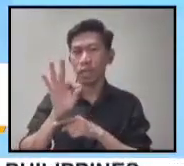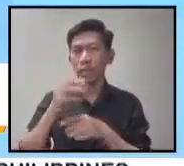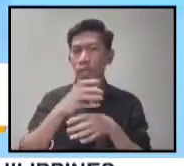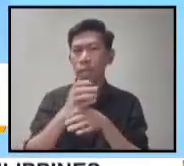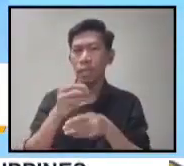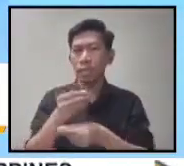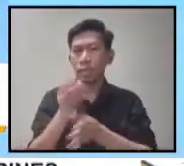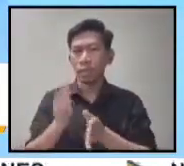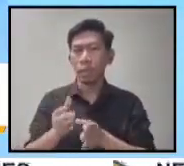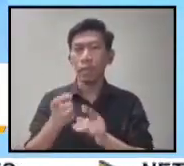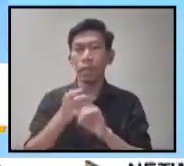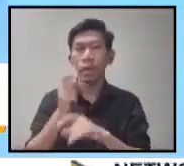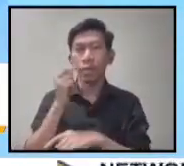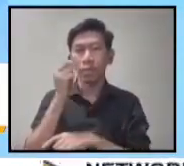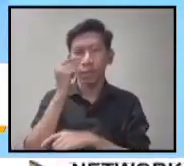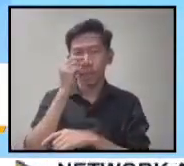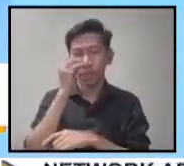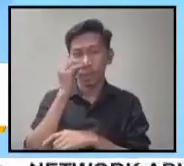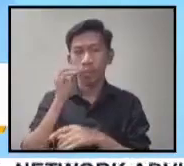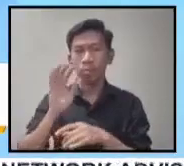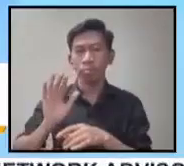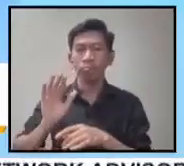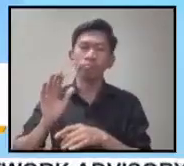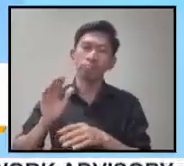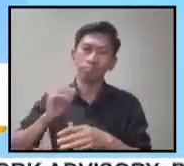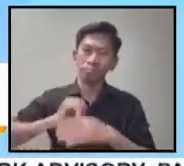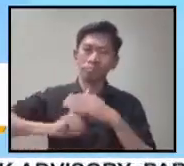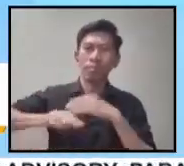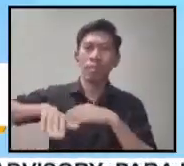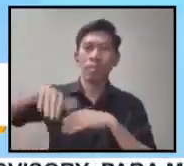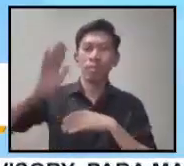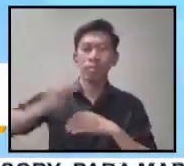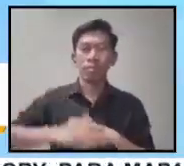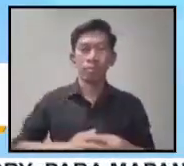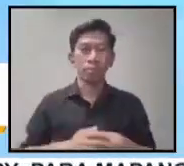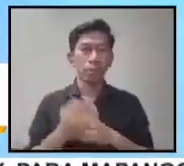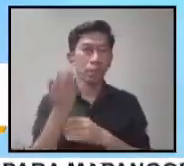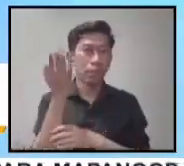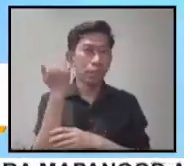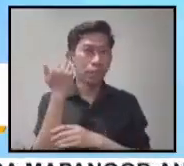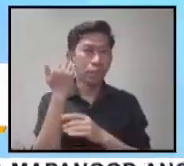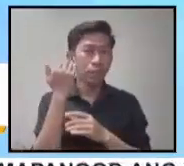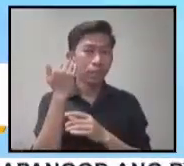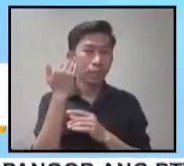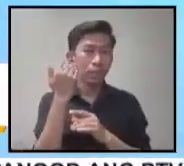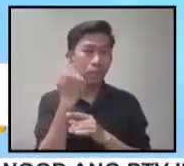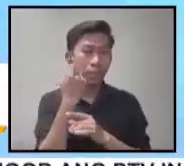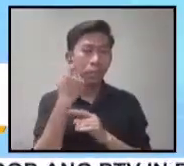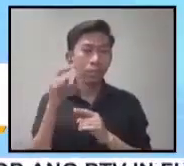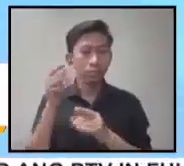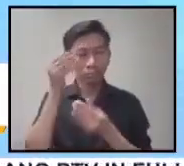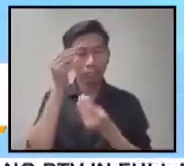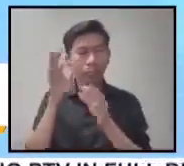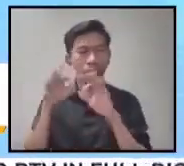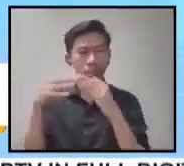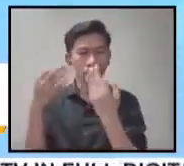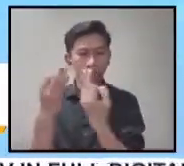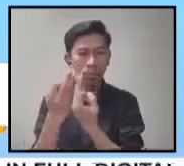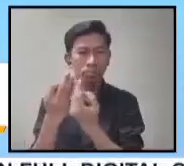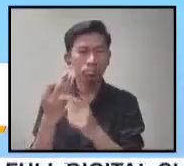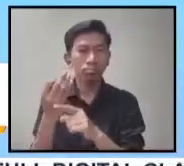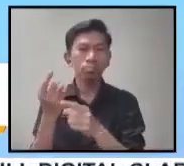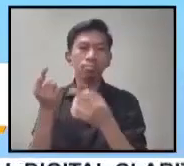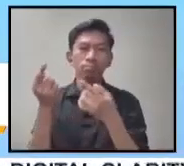Occidental. Nitong nakaraang Biyernes, ipinaalam ng Department of Migrant Workers sa Alacre family ang nangyari kay Lori.